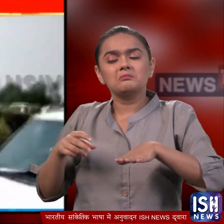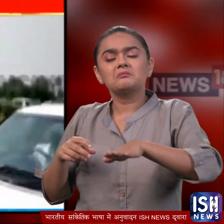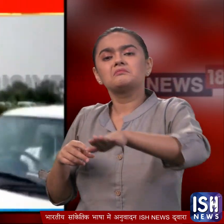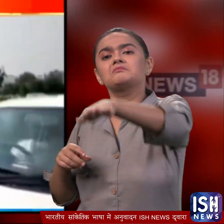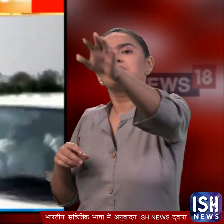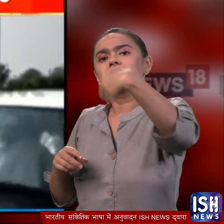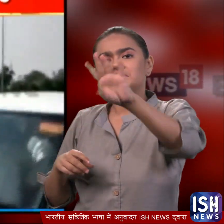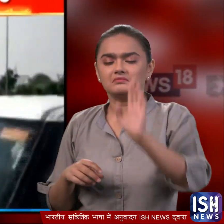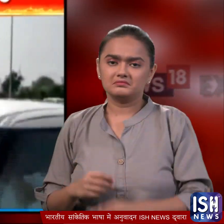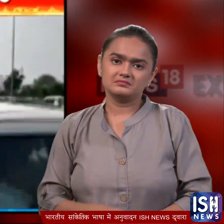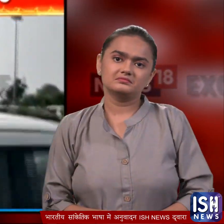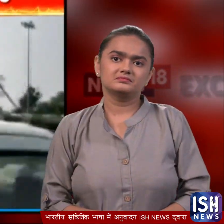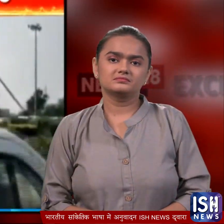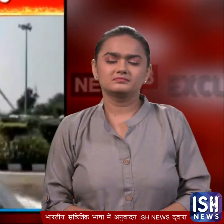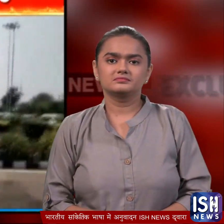रहे।